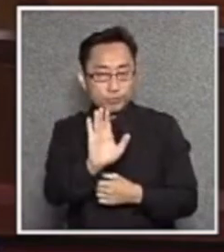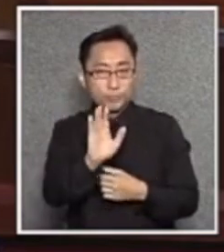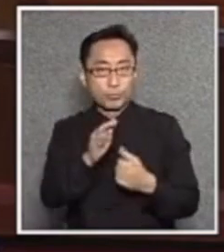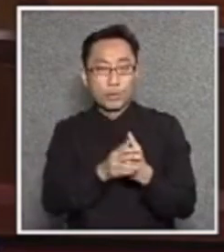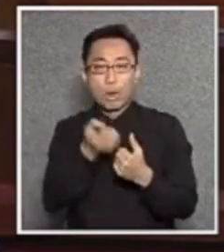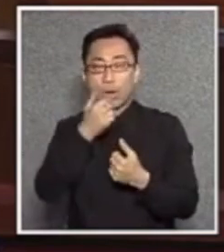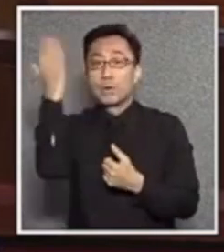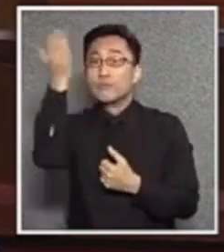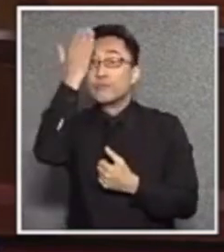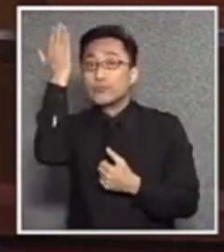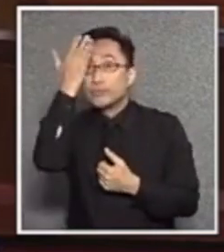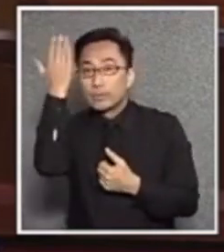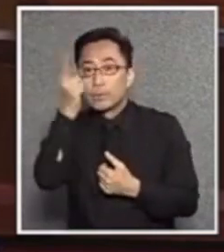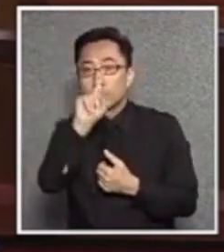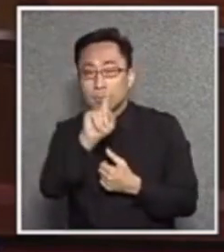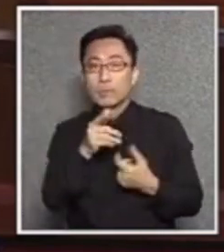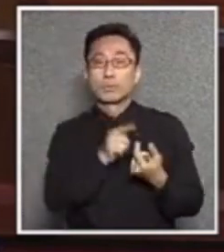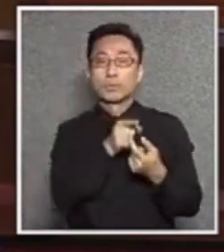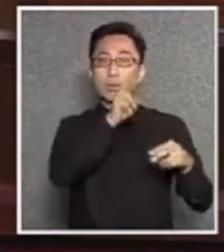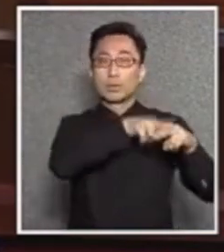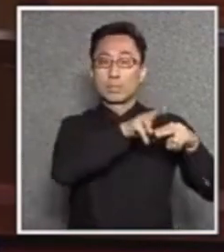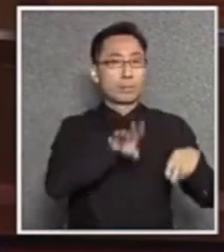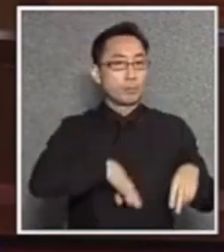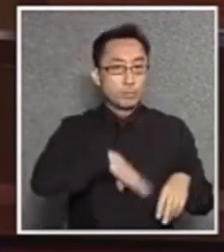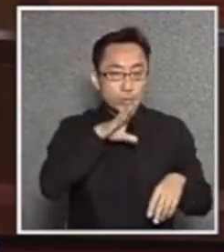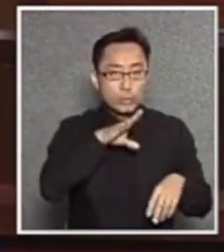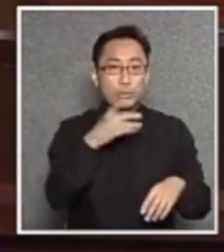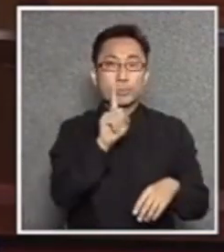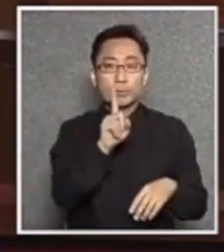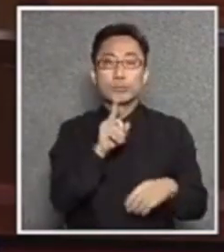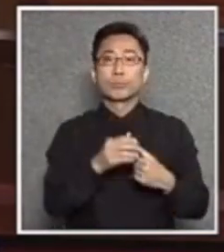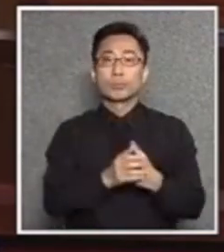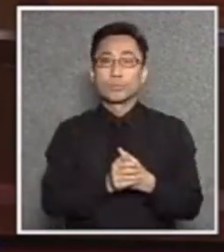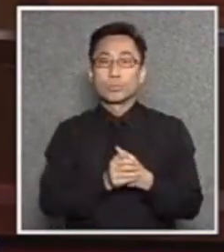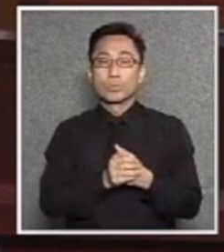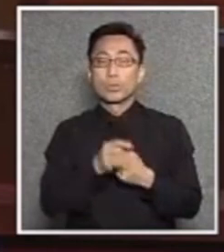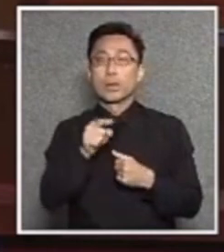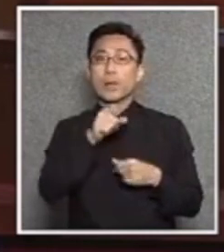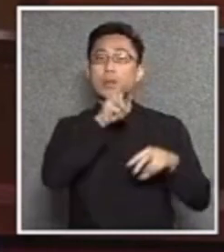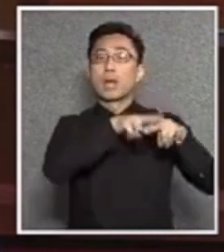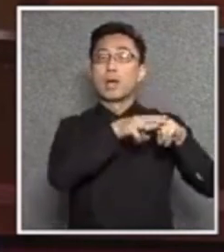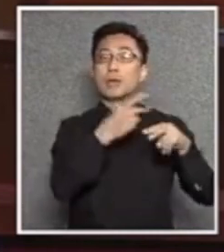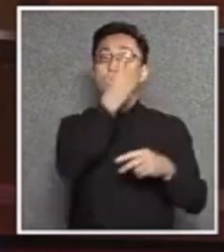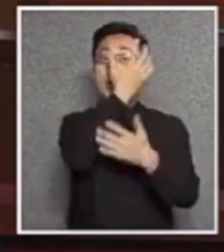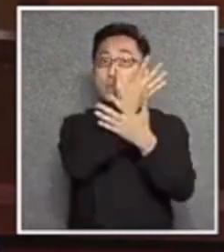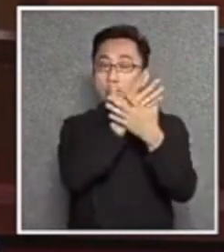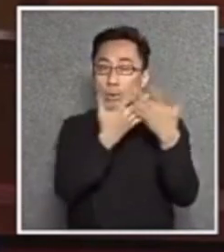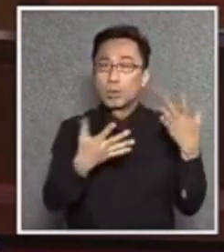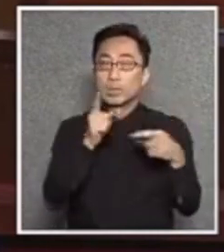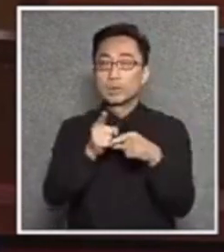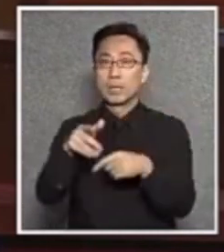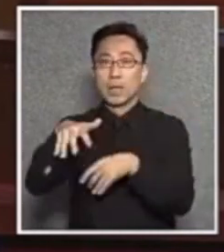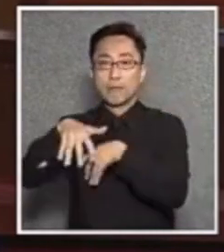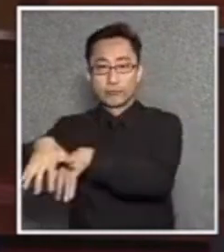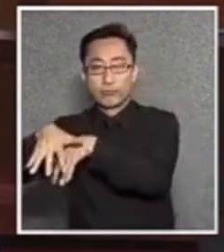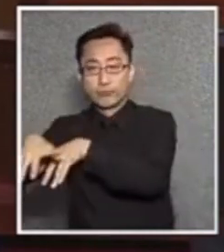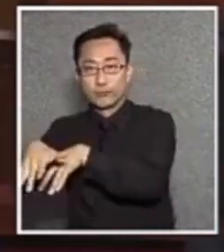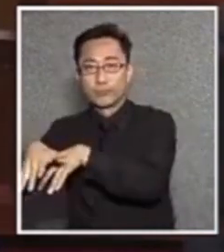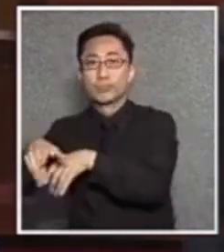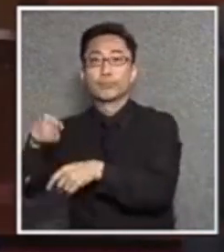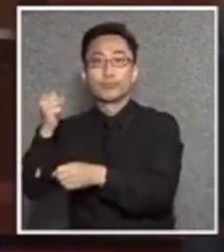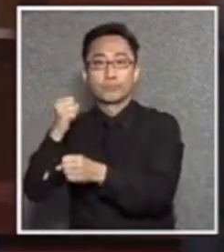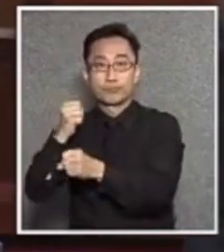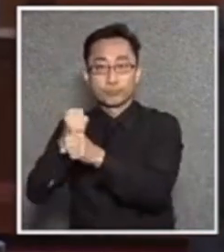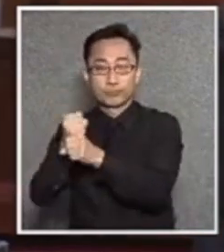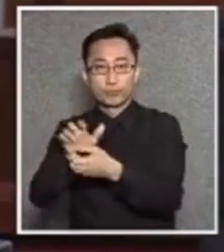針對大陸的不滿的釋放，各網即係嗰啲網羅正確報導香港遊行，不要被香港反華勢力